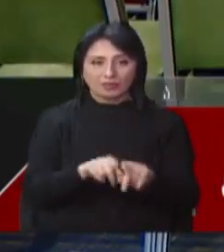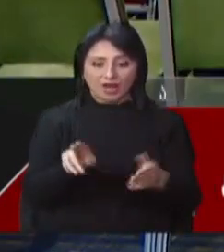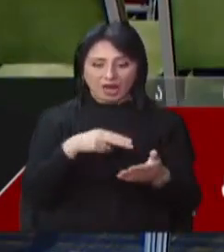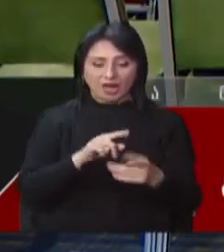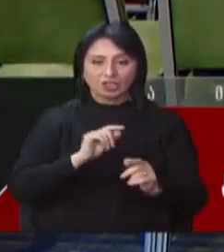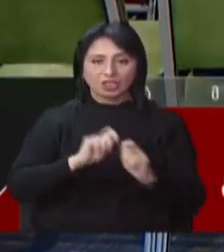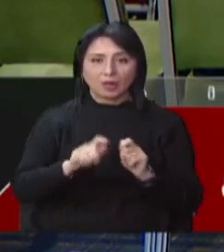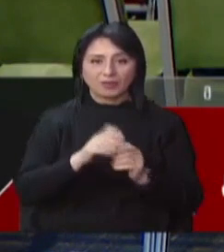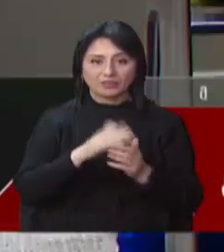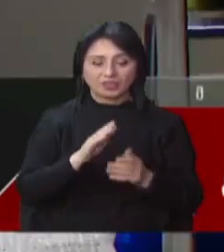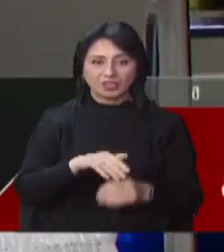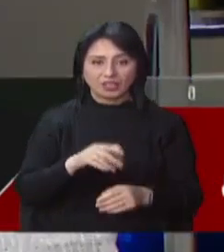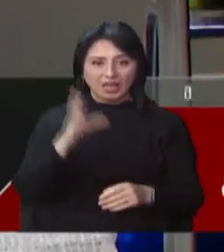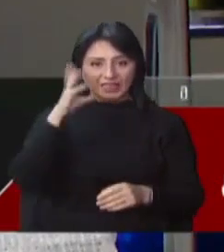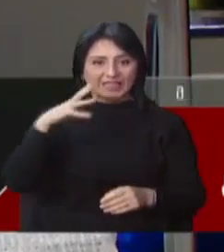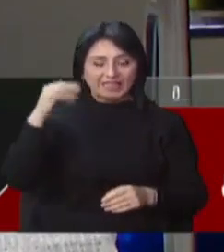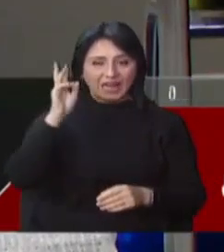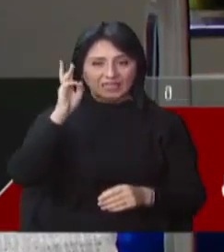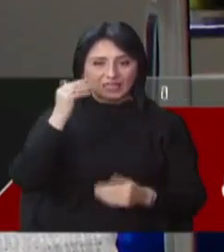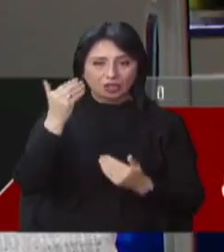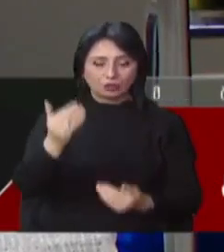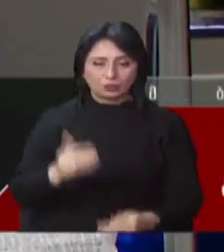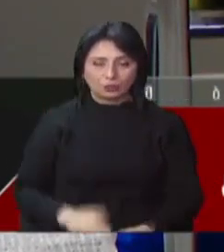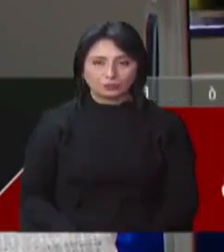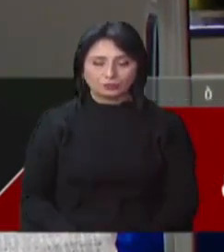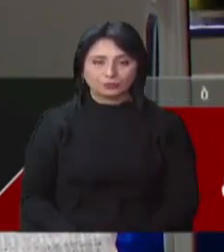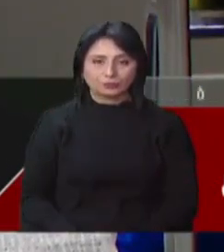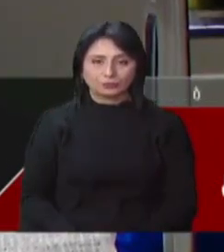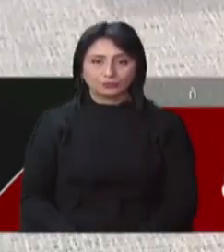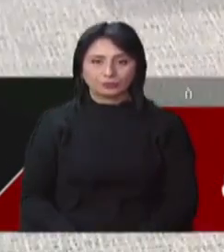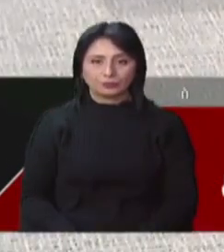ანგარიში დაფინანსებულია ნიდერლანდების საელჩოს მიერ.